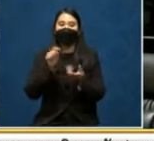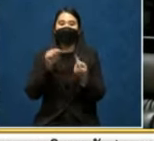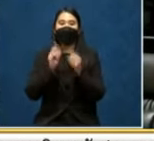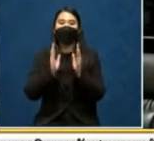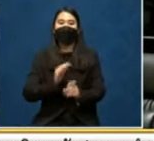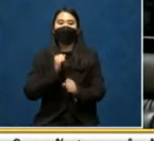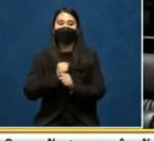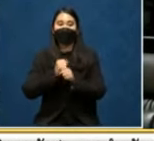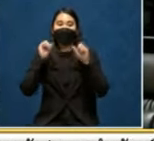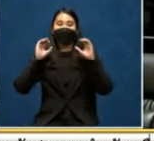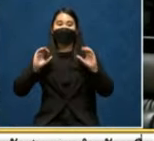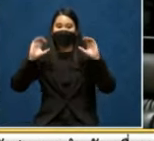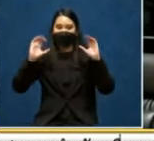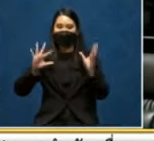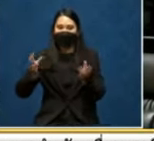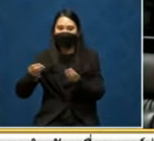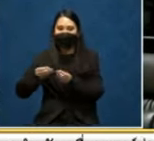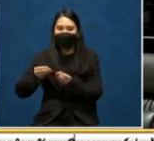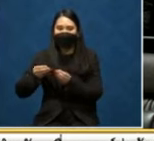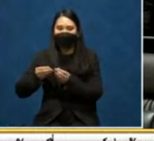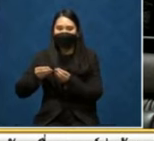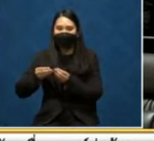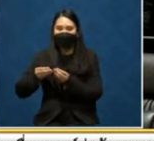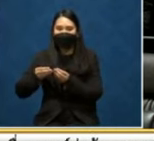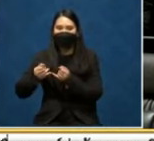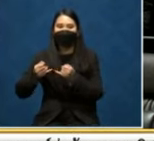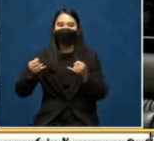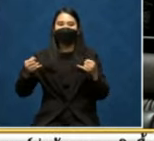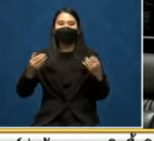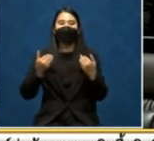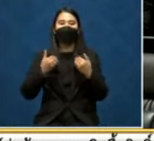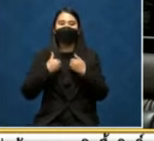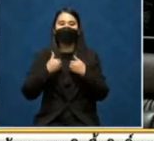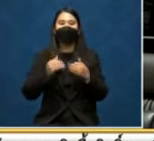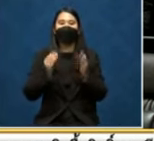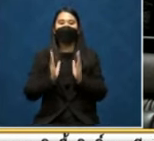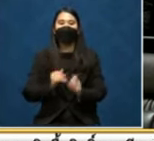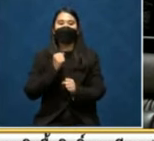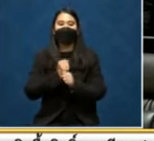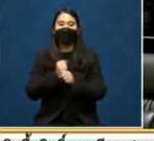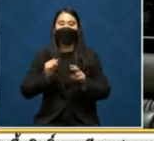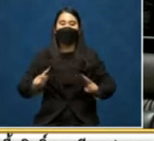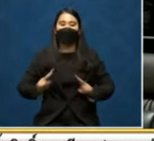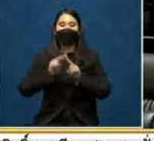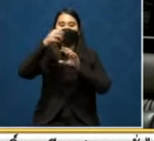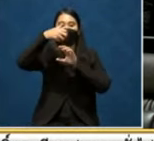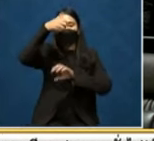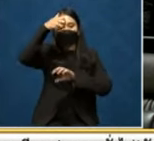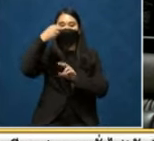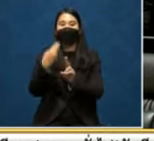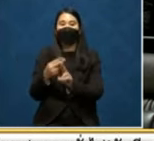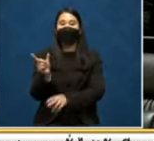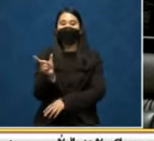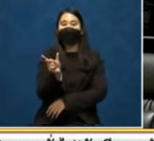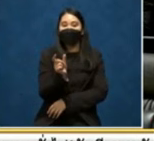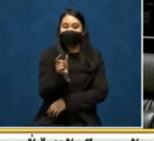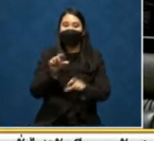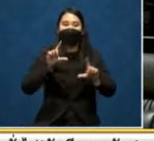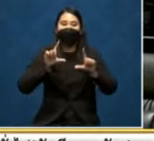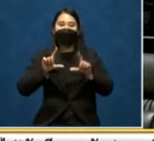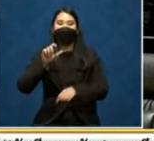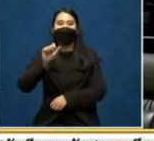ประจำต่างฮั้วกันและมีเส้นสายปลายทางจากคนในกระทรวงมหาดไทยที่มีอักษรย่อใน LINEว่า